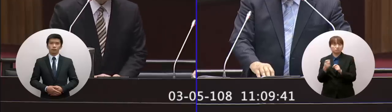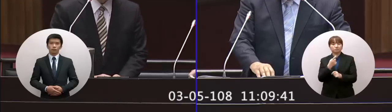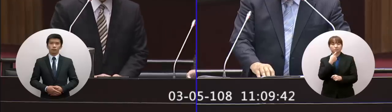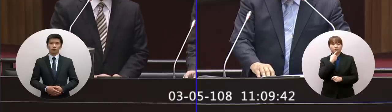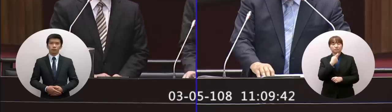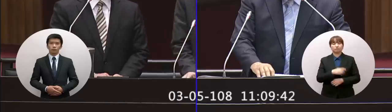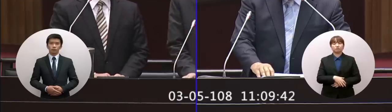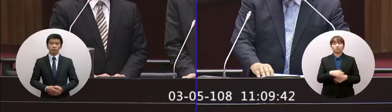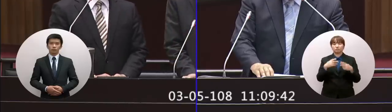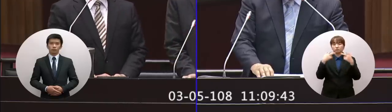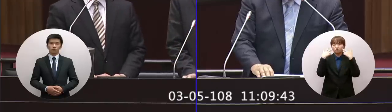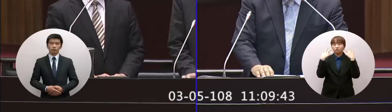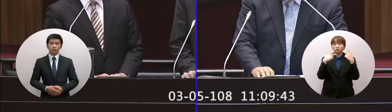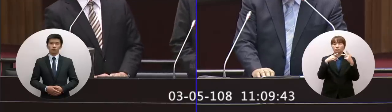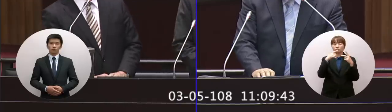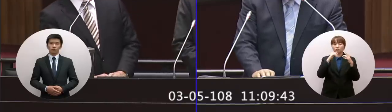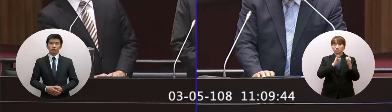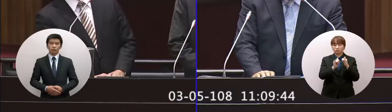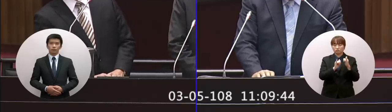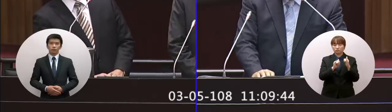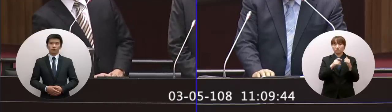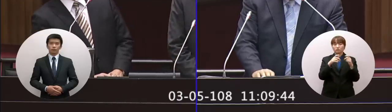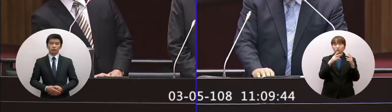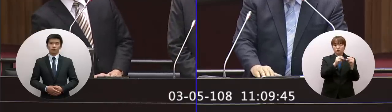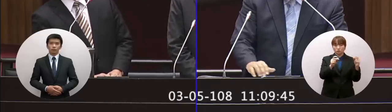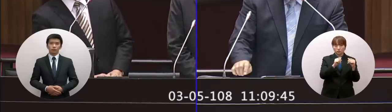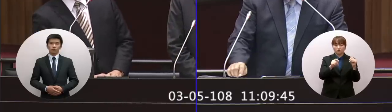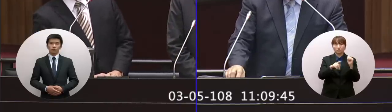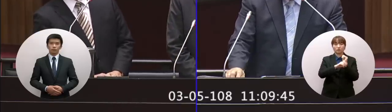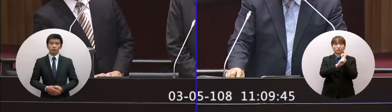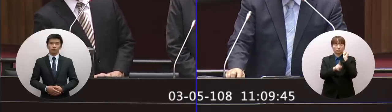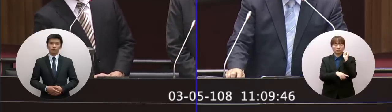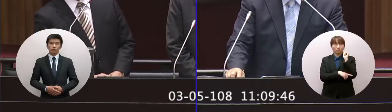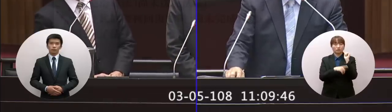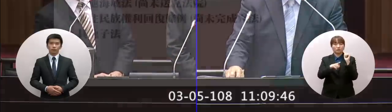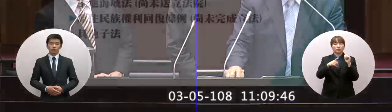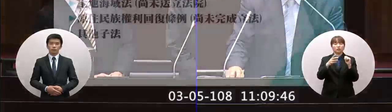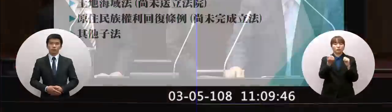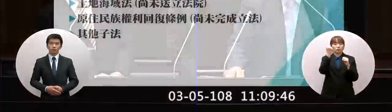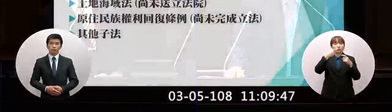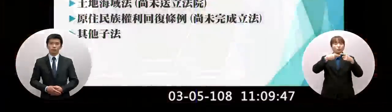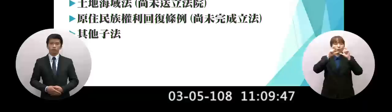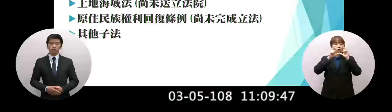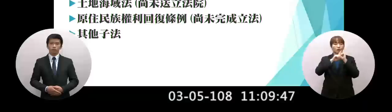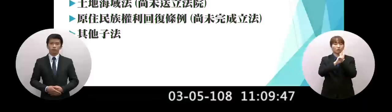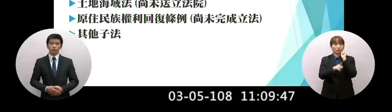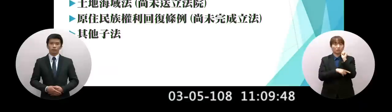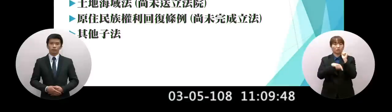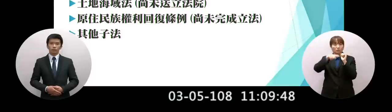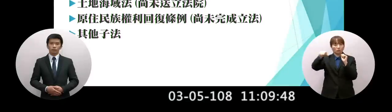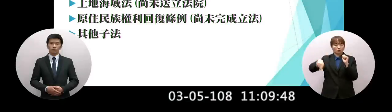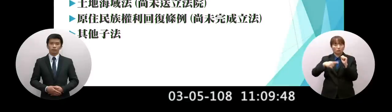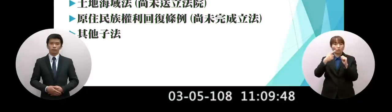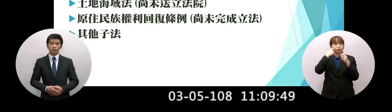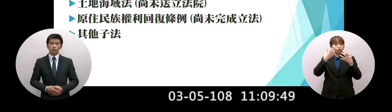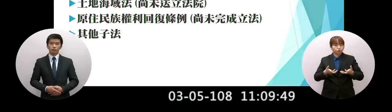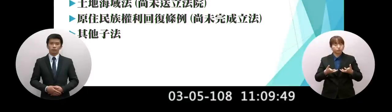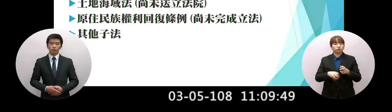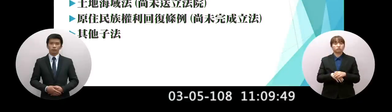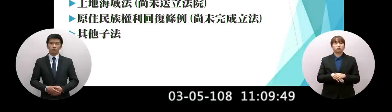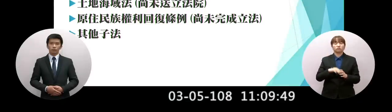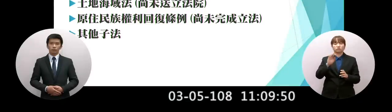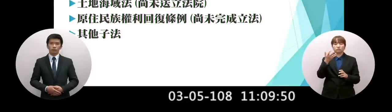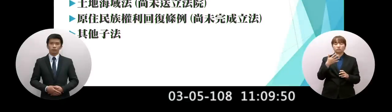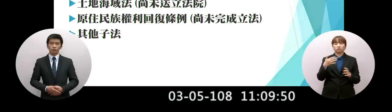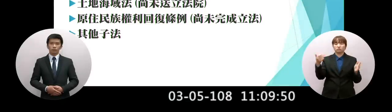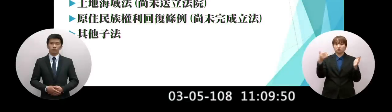疑，因为原住民自治法、土地海域法、这个权利恢复条例啊，都是原住民现在非常重视的，